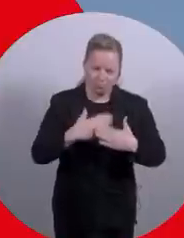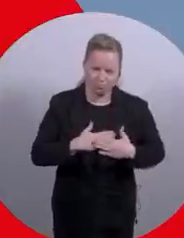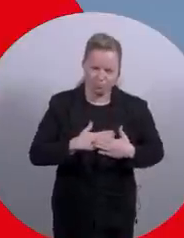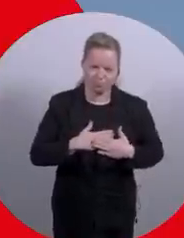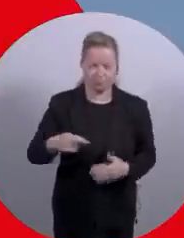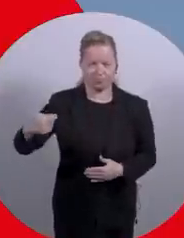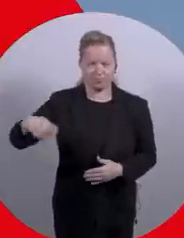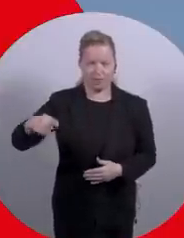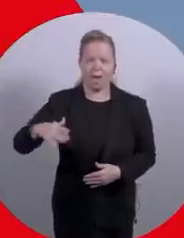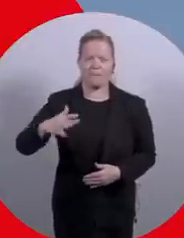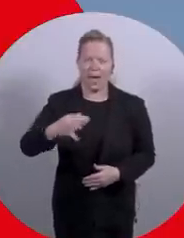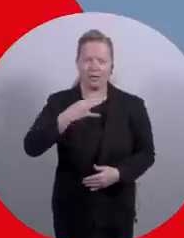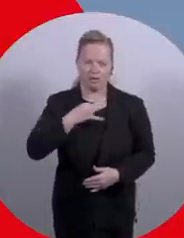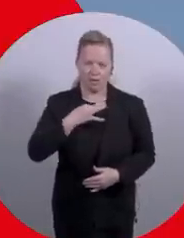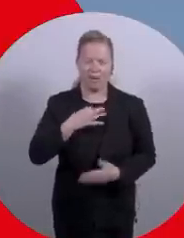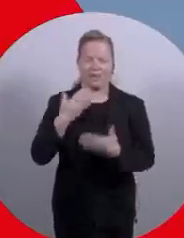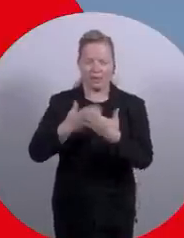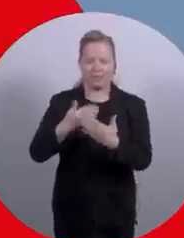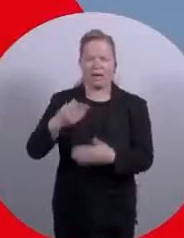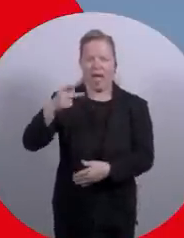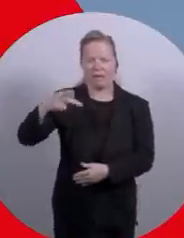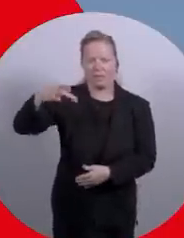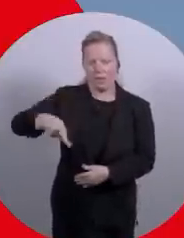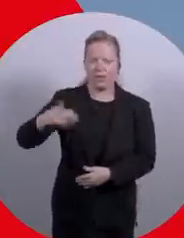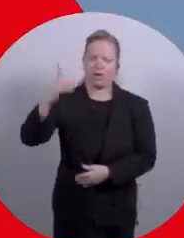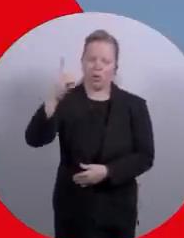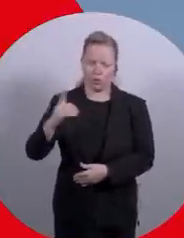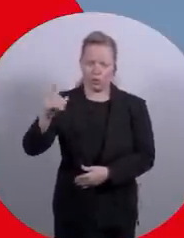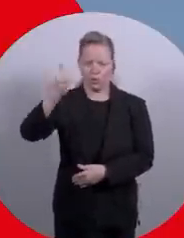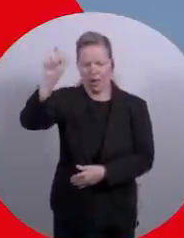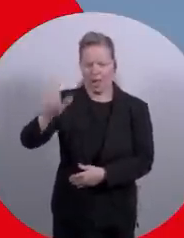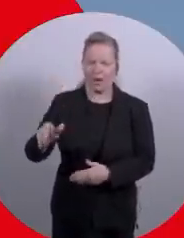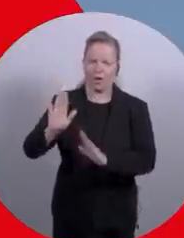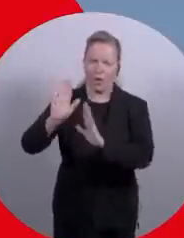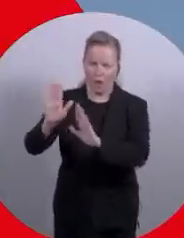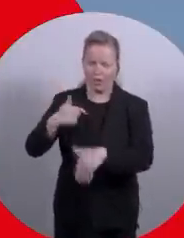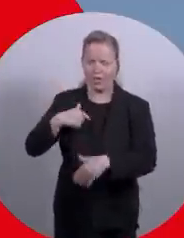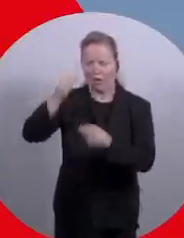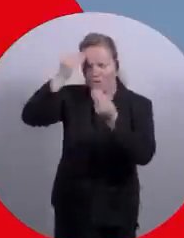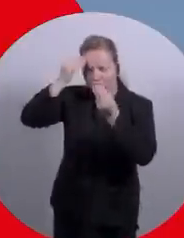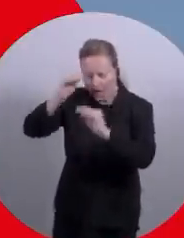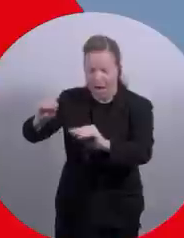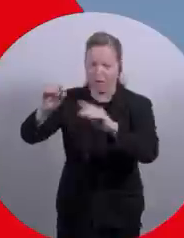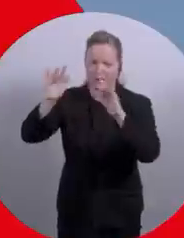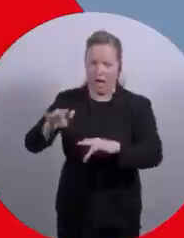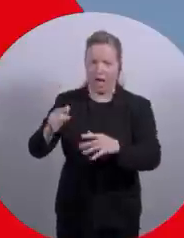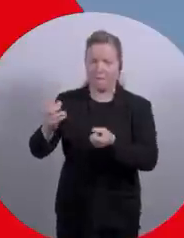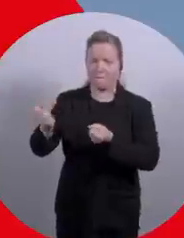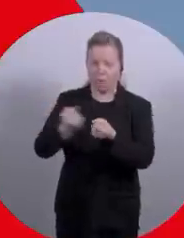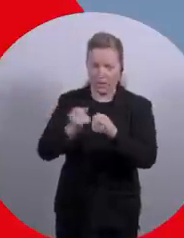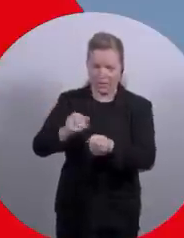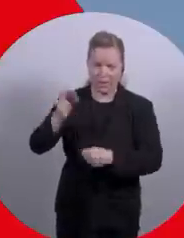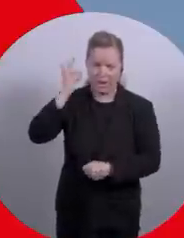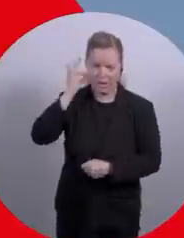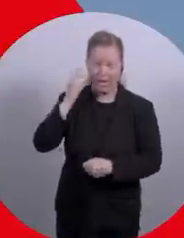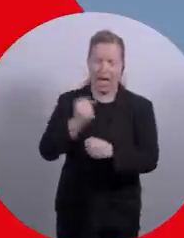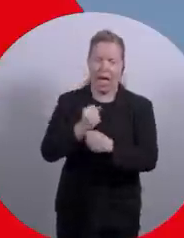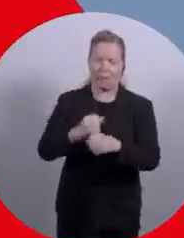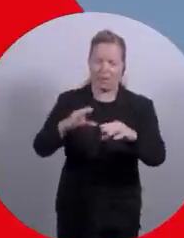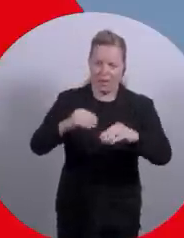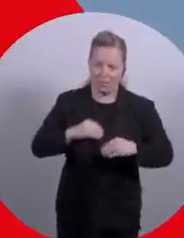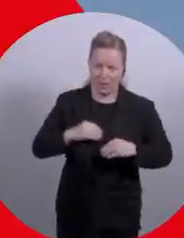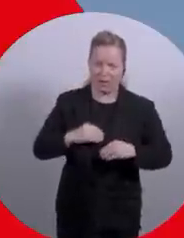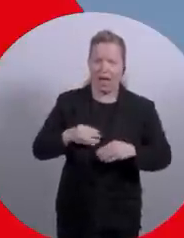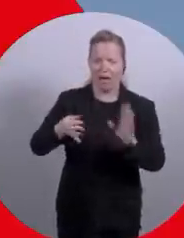meine Stimme gehört daher Hans-peter doskozil ich habe zu ihm starkes Vertrauen als Politikerin Arbeitnehmerin